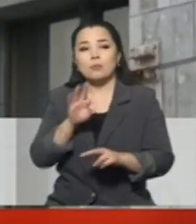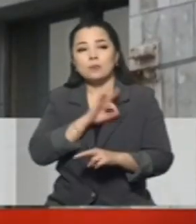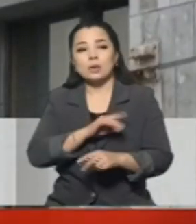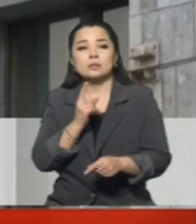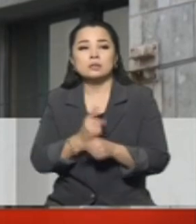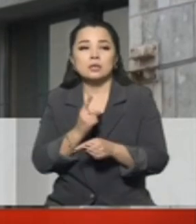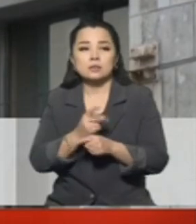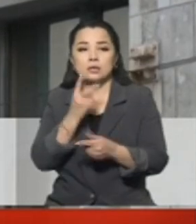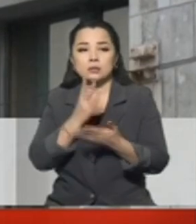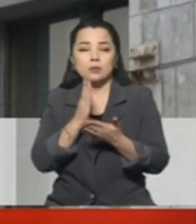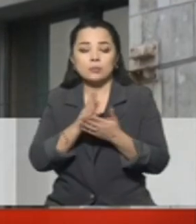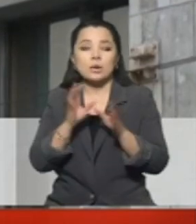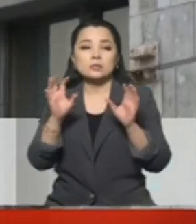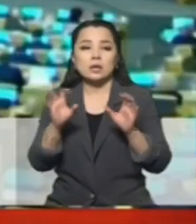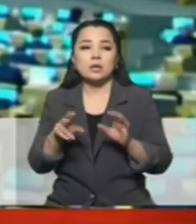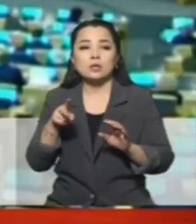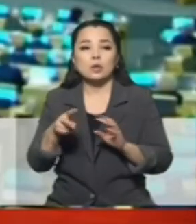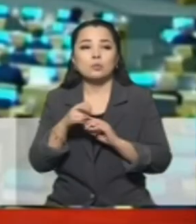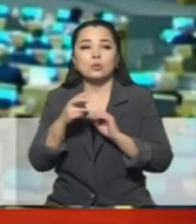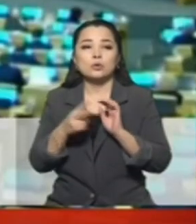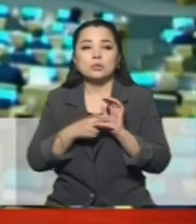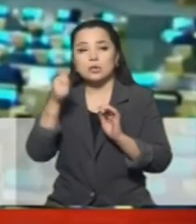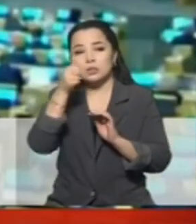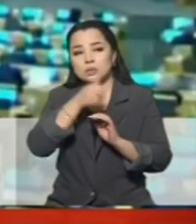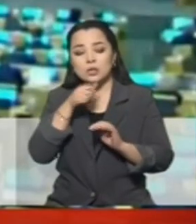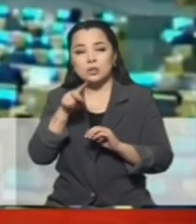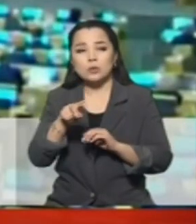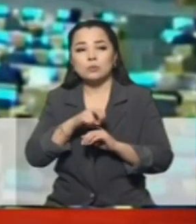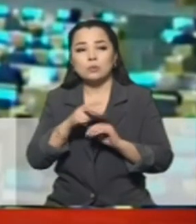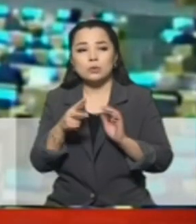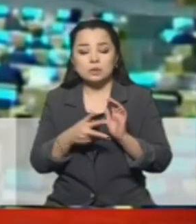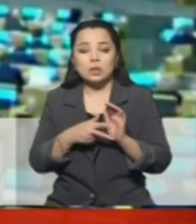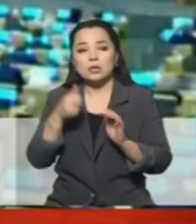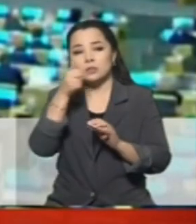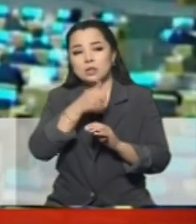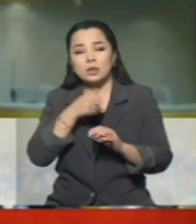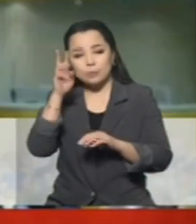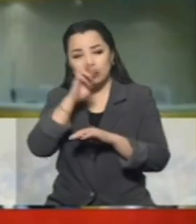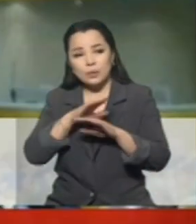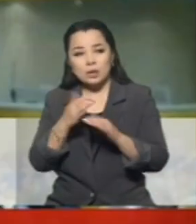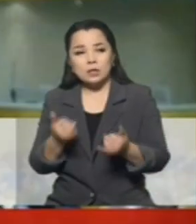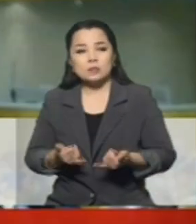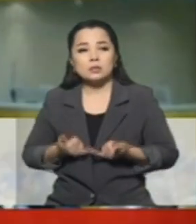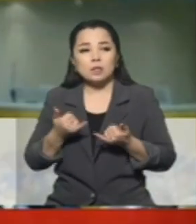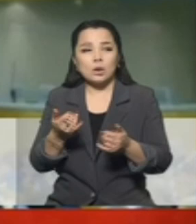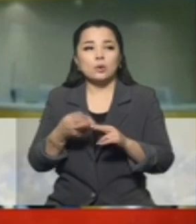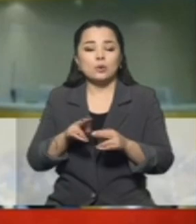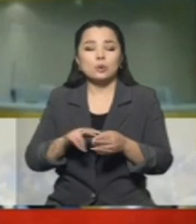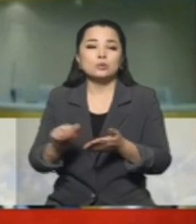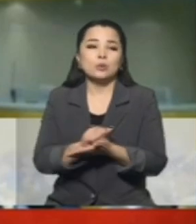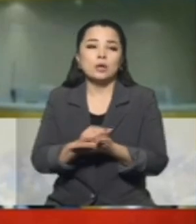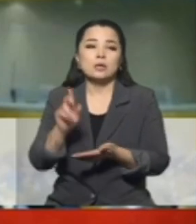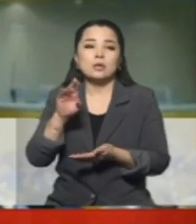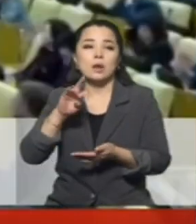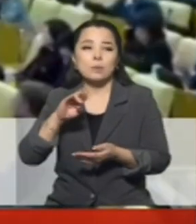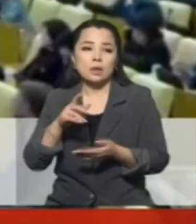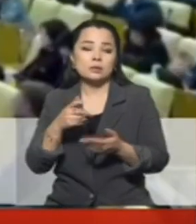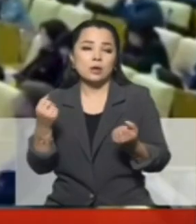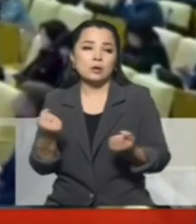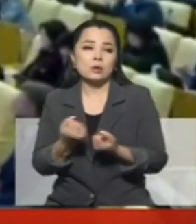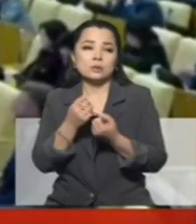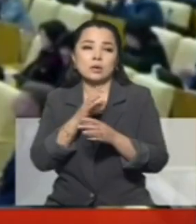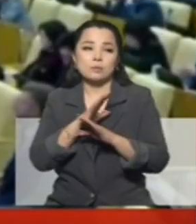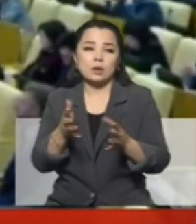пайдалануына тыйым салу туралы заң 2017 жылы мемлекеттік думаға ұсынылды. Бірақ ол құжат Кремль тарапынан қолдау